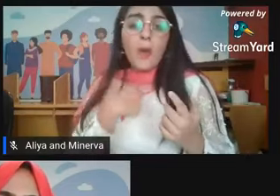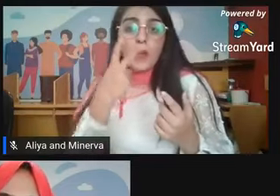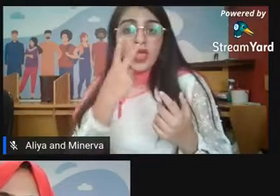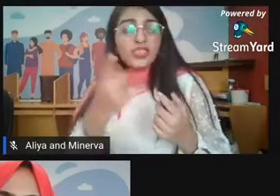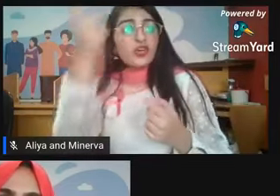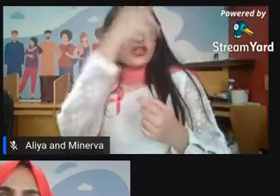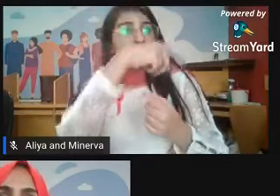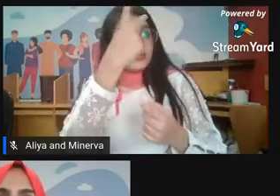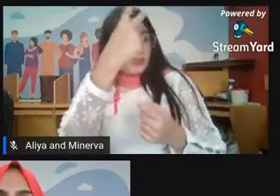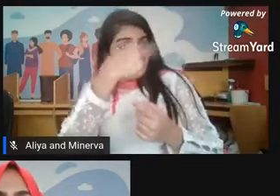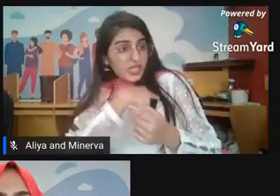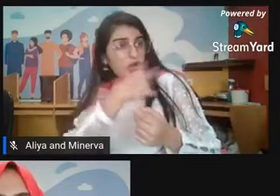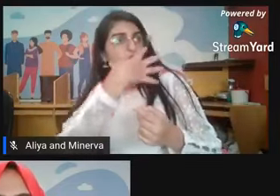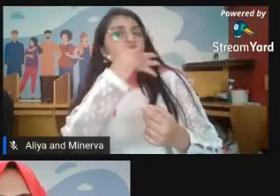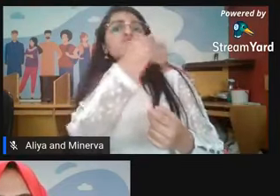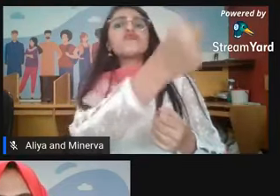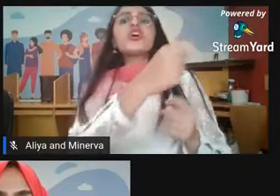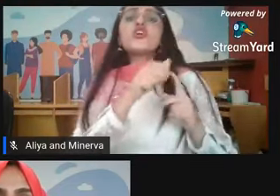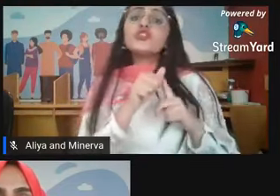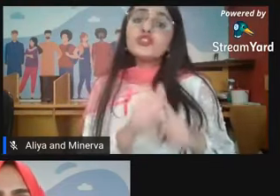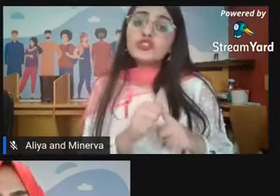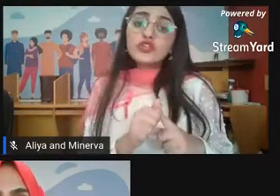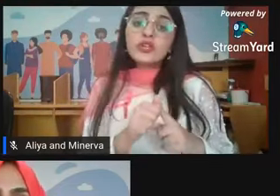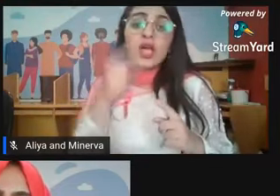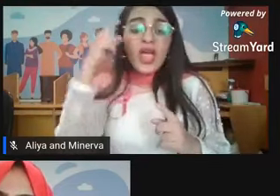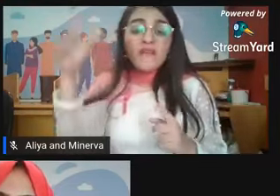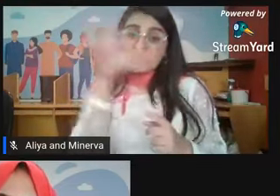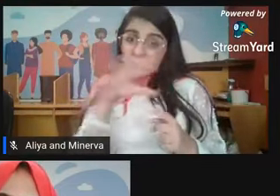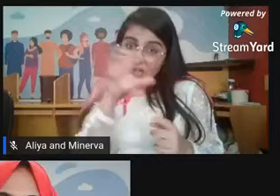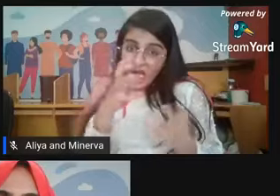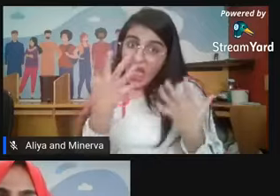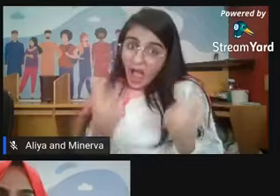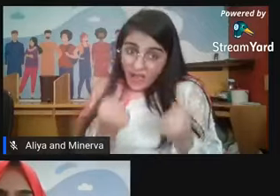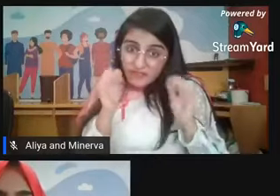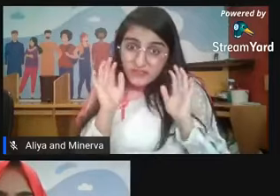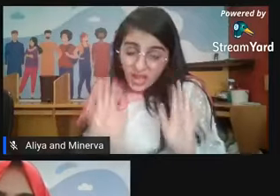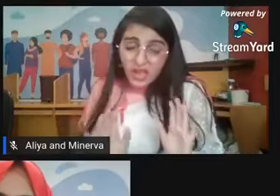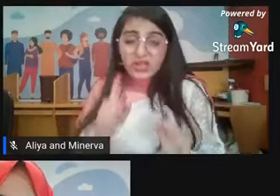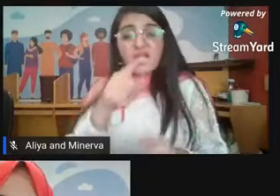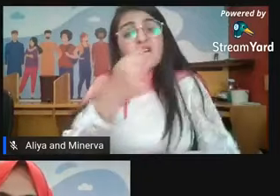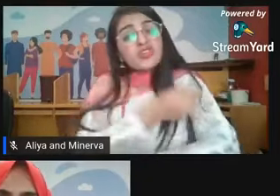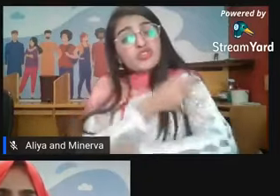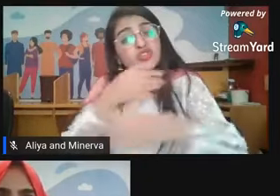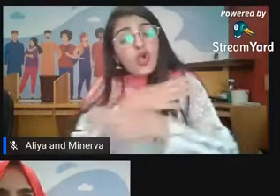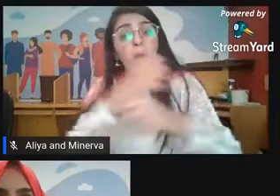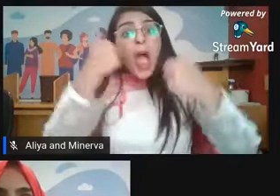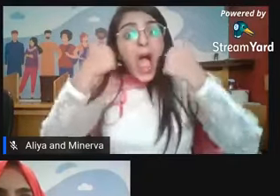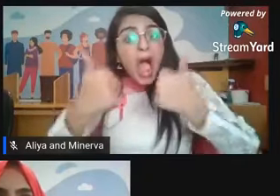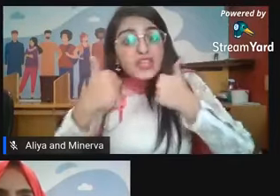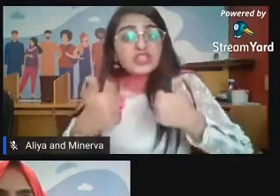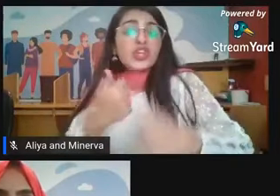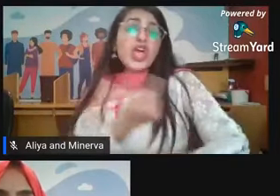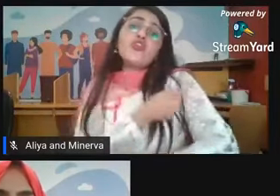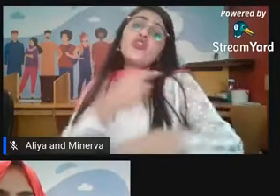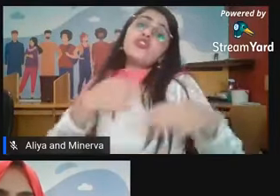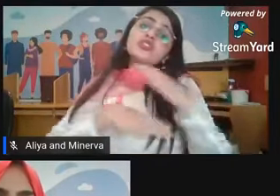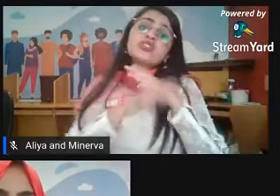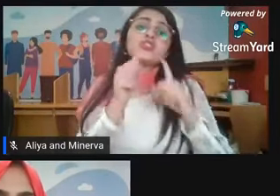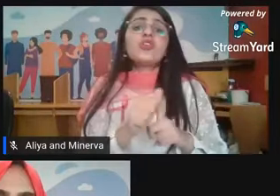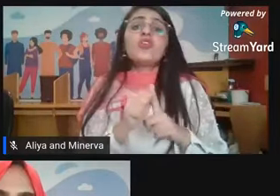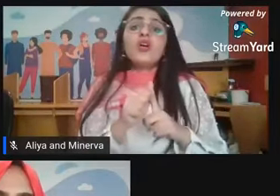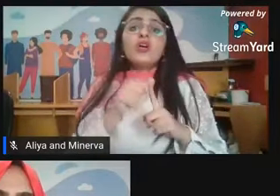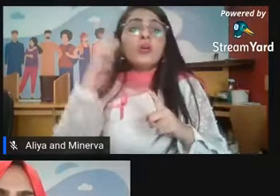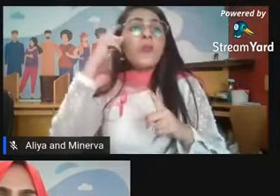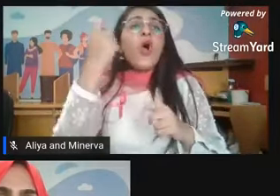इंस्पिरेशन फॉर अदर वुमेन. इफ यू आर डायग्नोस्ड, प्लीज गो फॉर द ट्रीटमेंट, गेट योर बेस्ट चेकअप, गो फॉर द वन